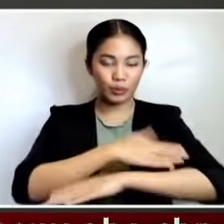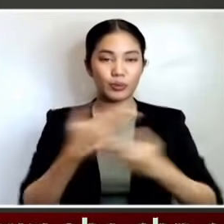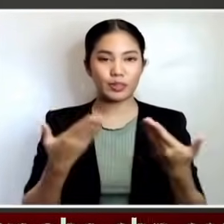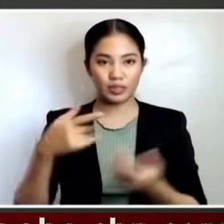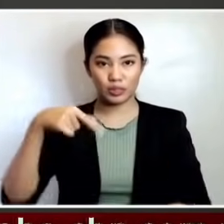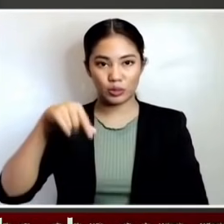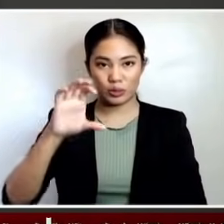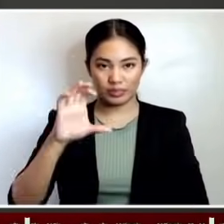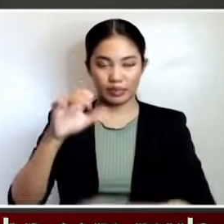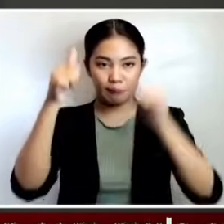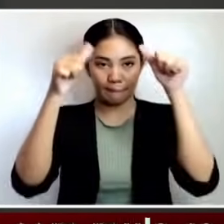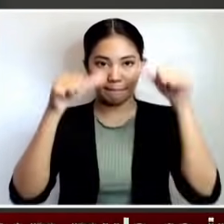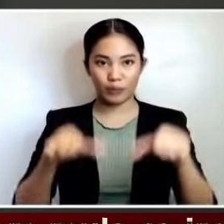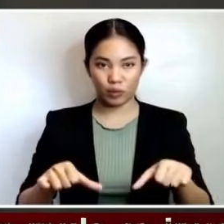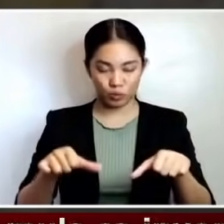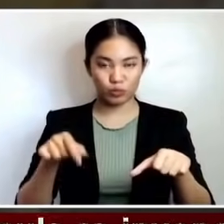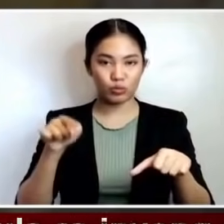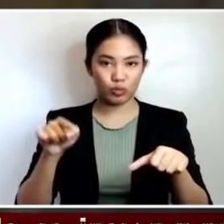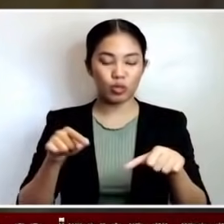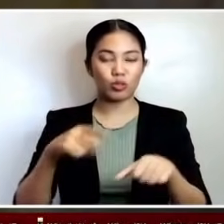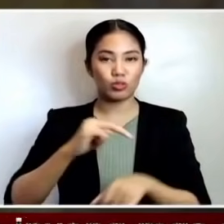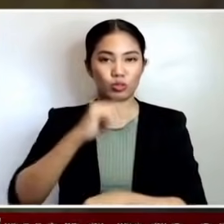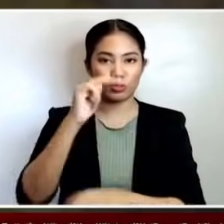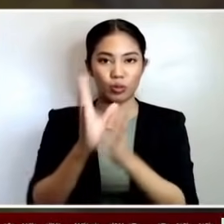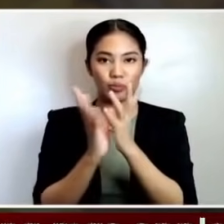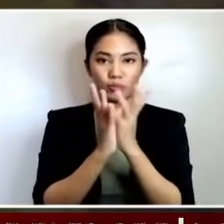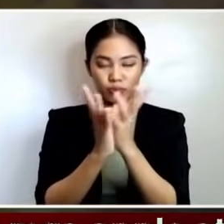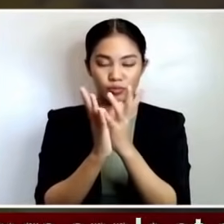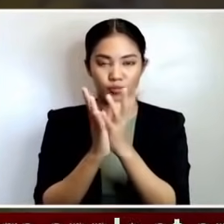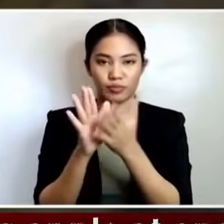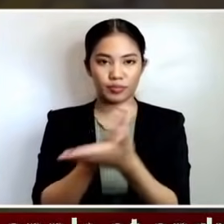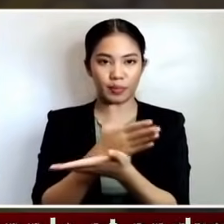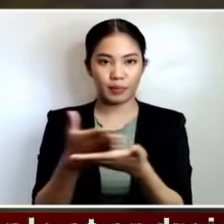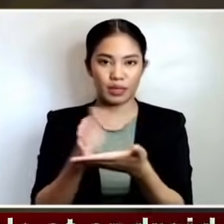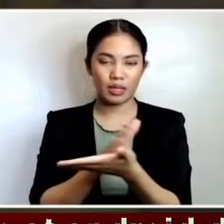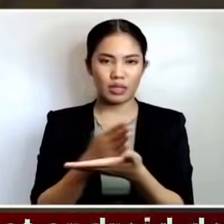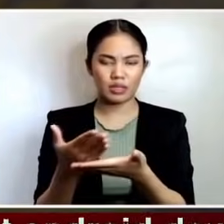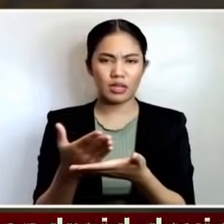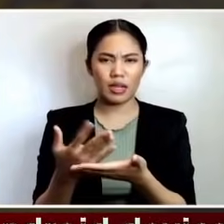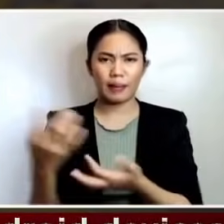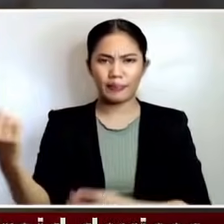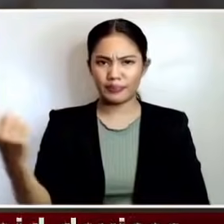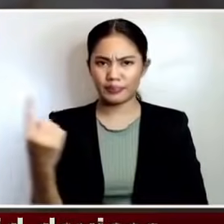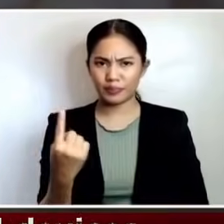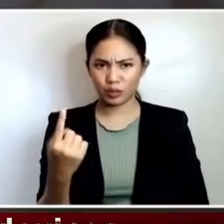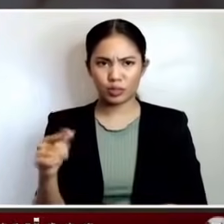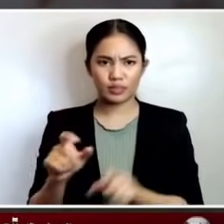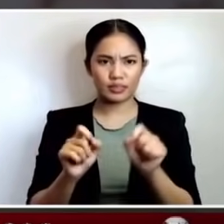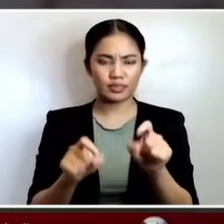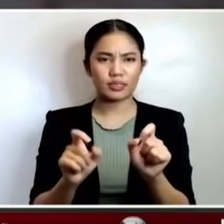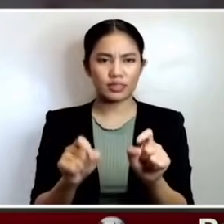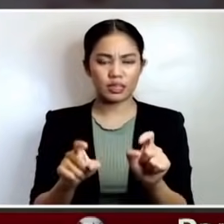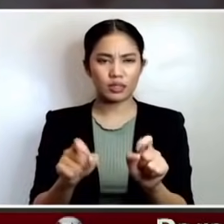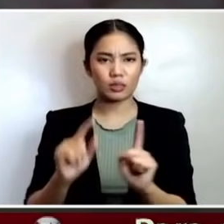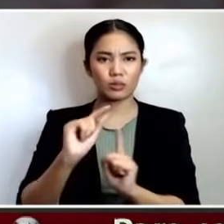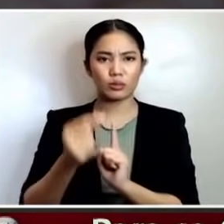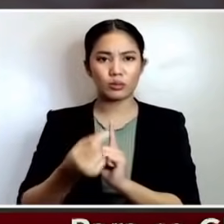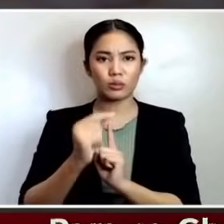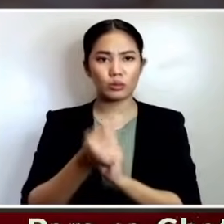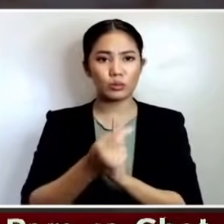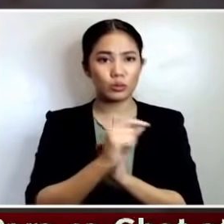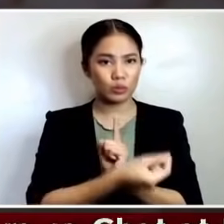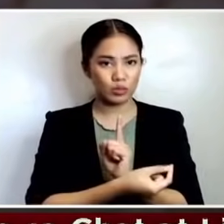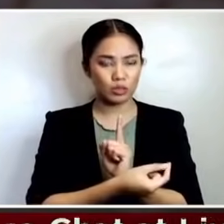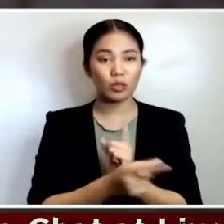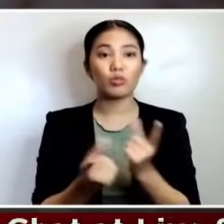Facebook page ng North Commonwealth Community Pantry, ikinuwento na lumapit ang tindero ng saging na si Mang Jerry Pornales, hindi para kumuha